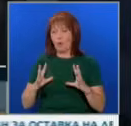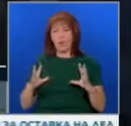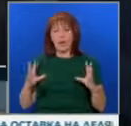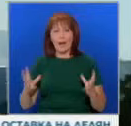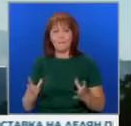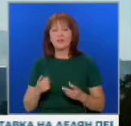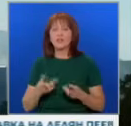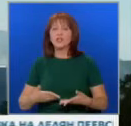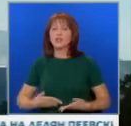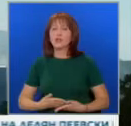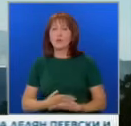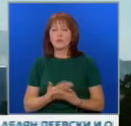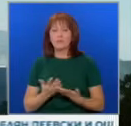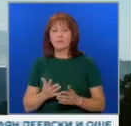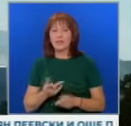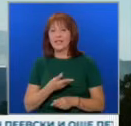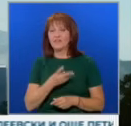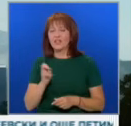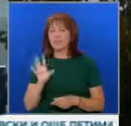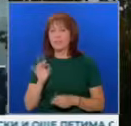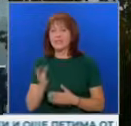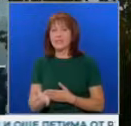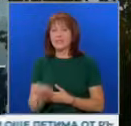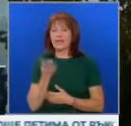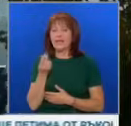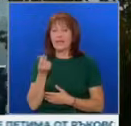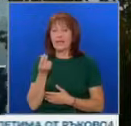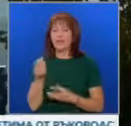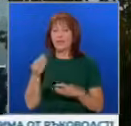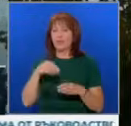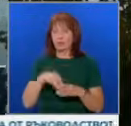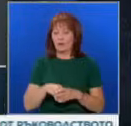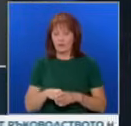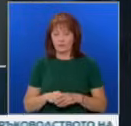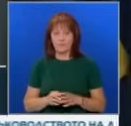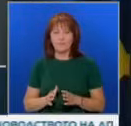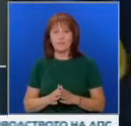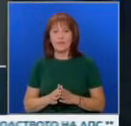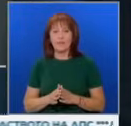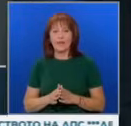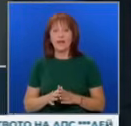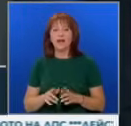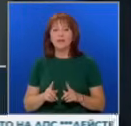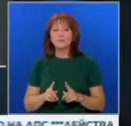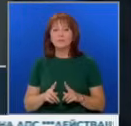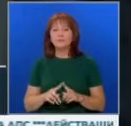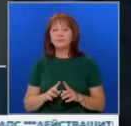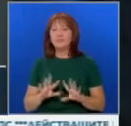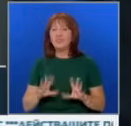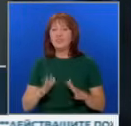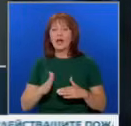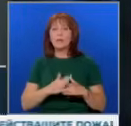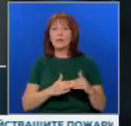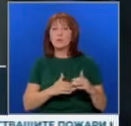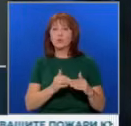ще са необходими някъде около 250 000 лева допълнително. Ако е необходимо и временни постройки да